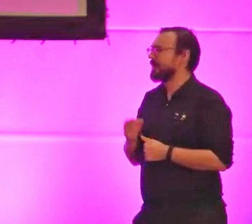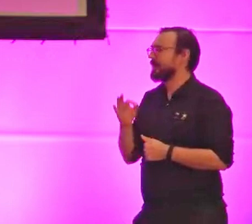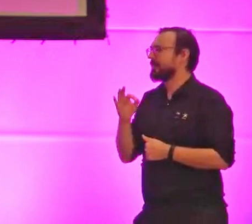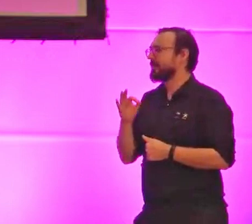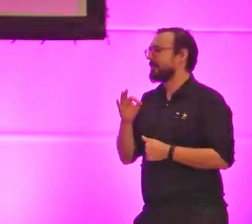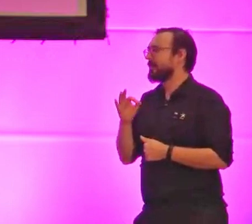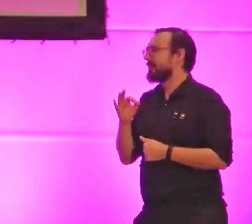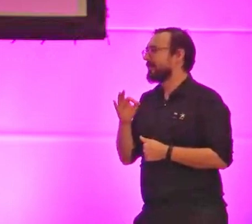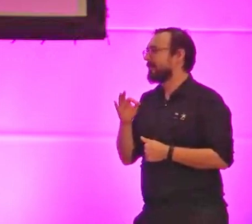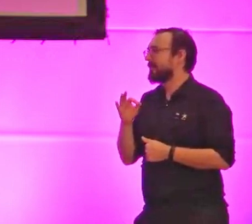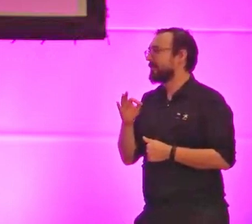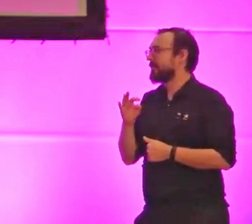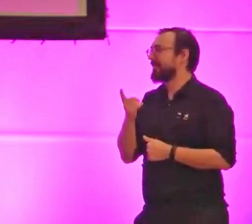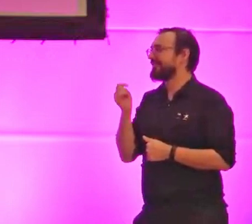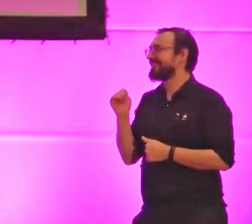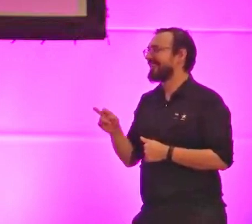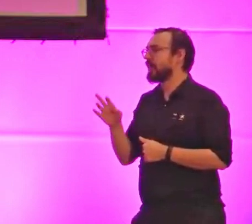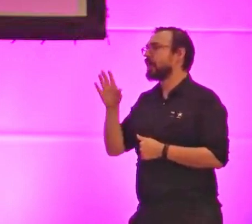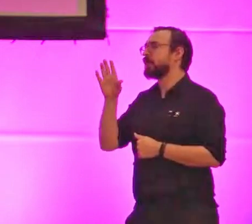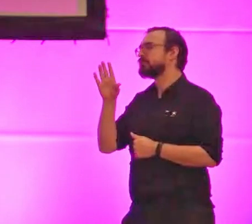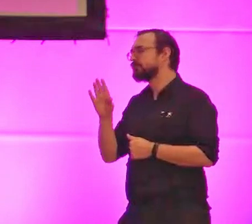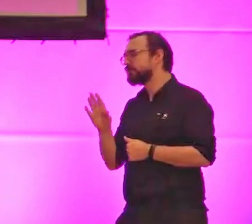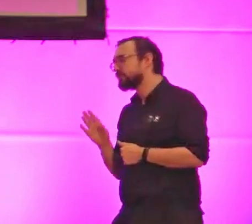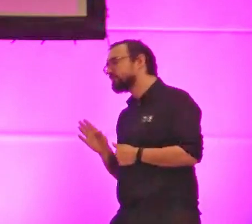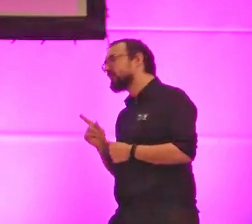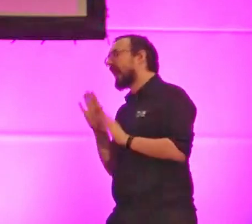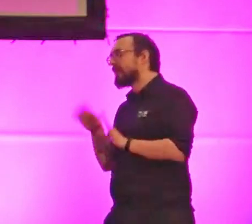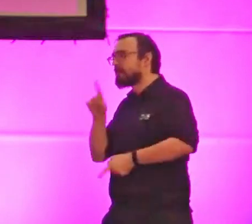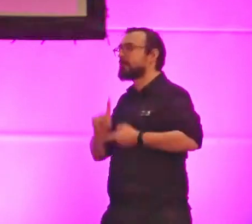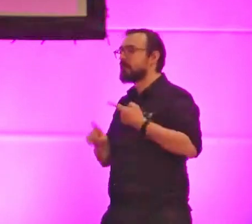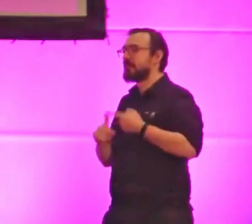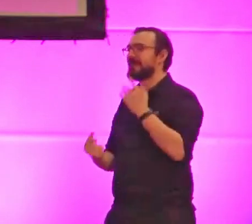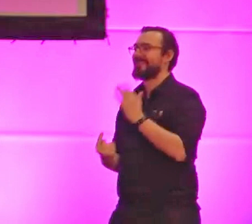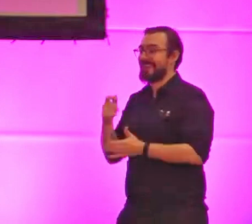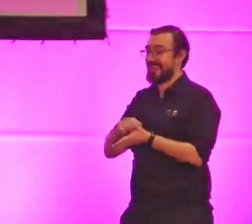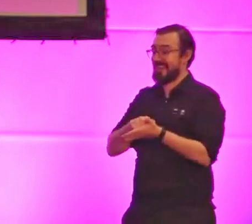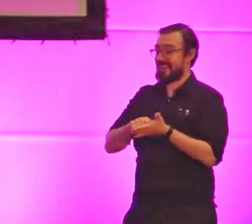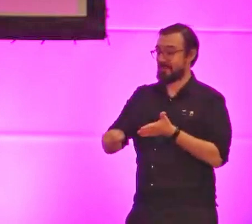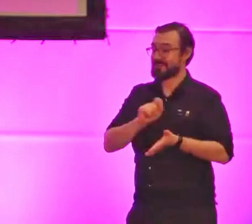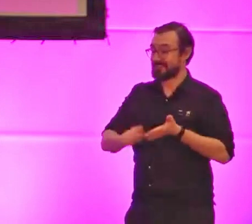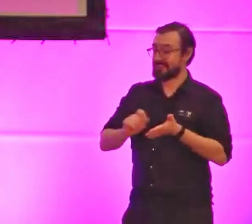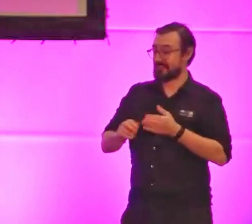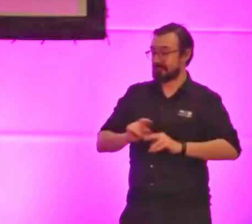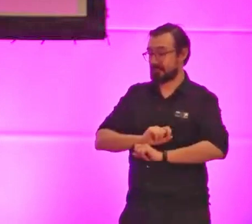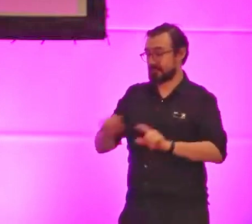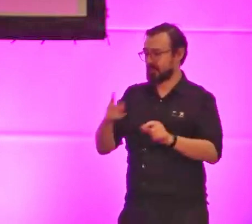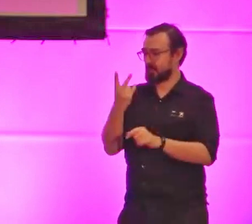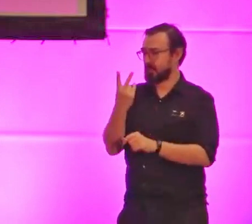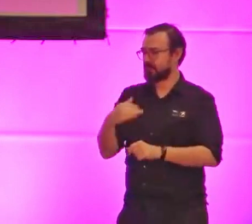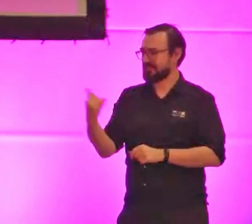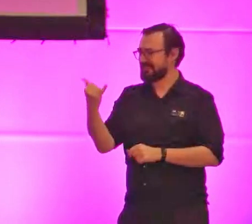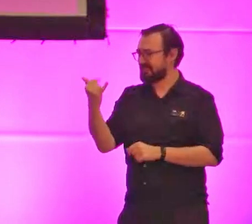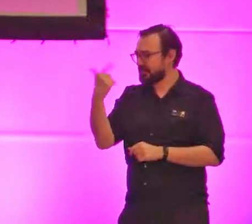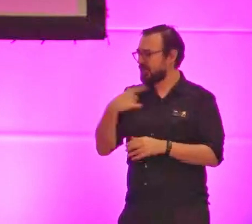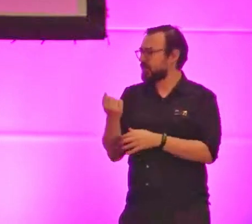Ja, det har ju börjat ske. Så när rapporten skrevs och kom ut 2010 tror jag inte